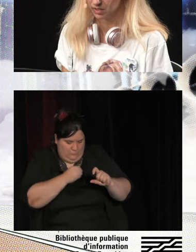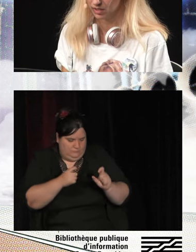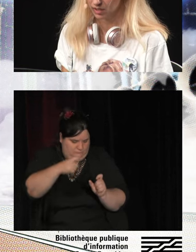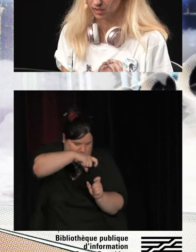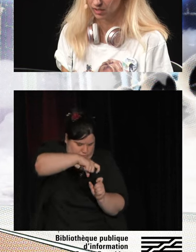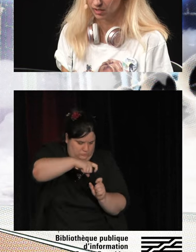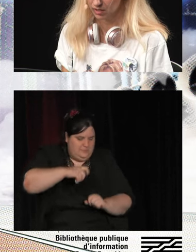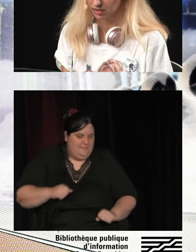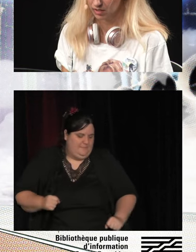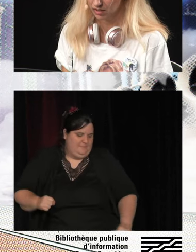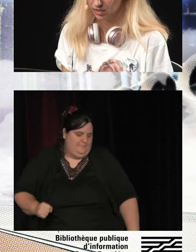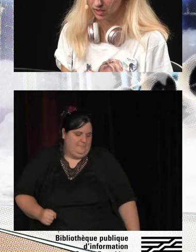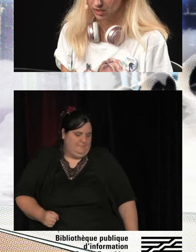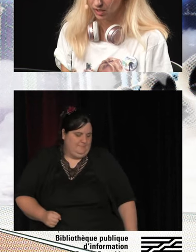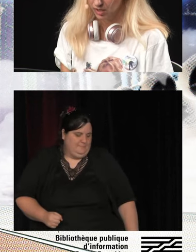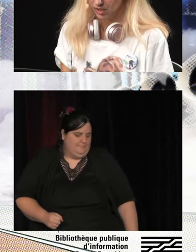merci,